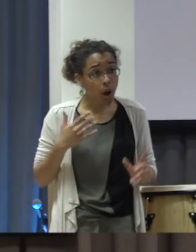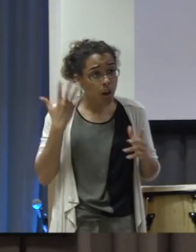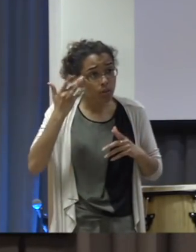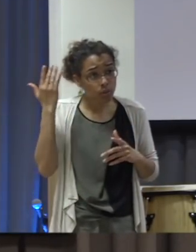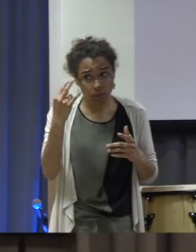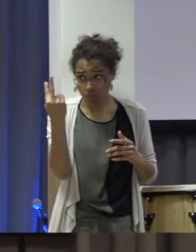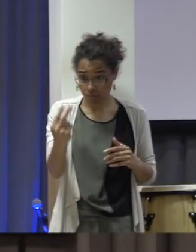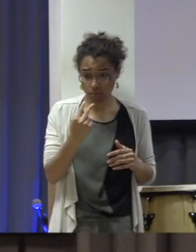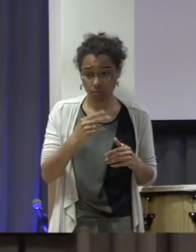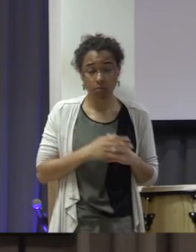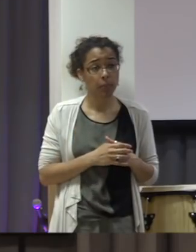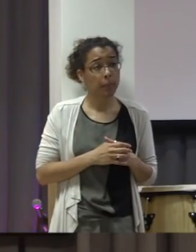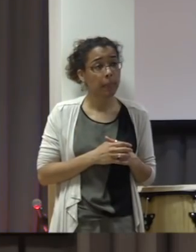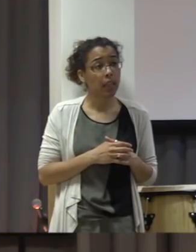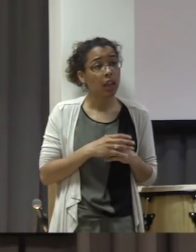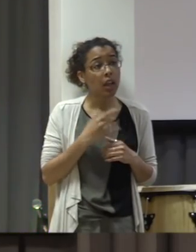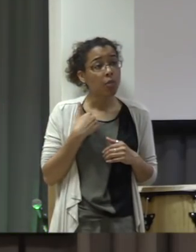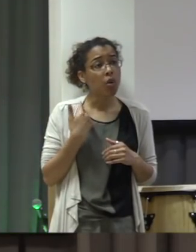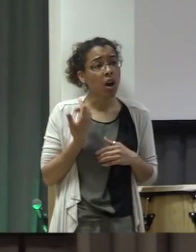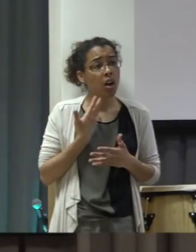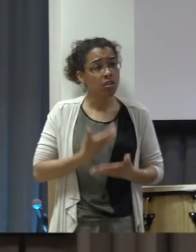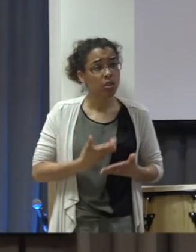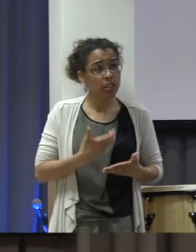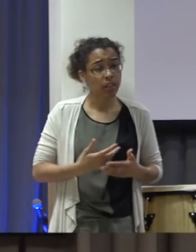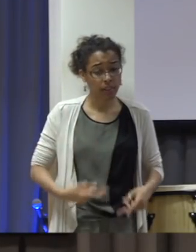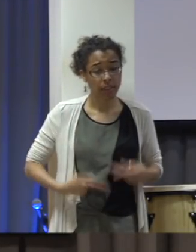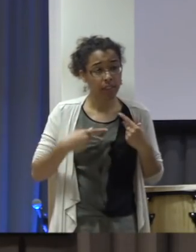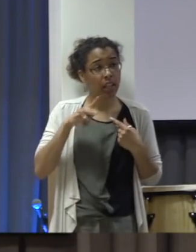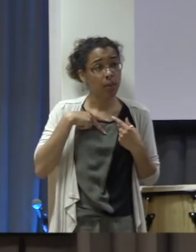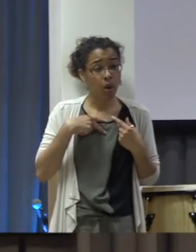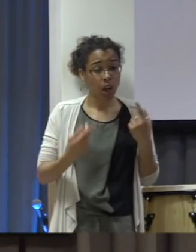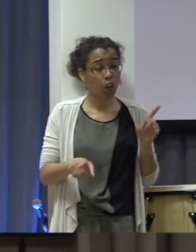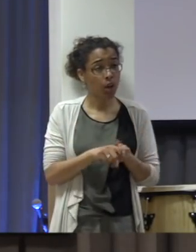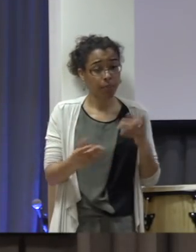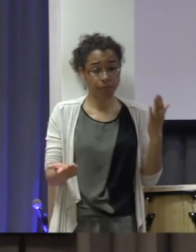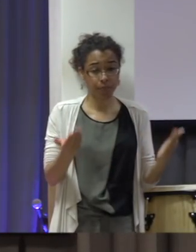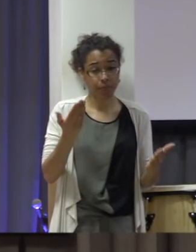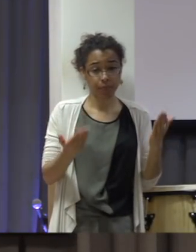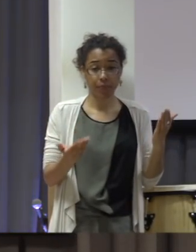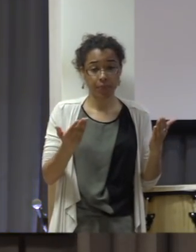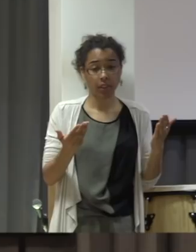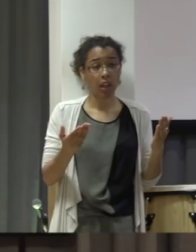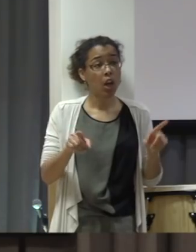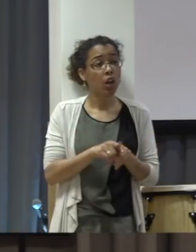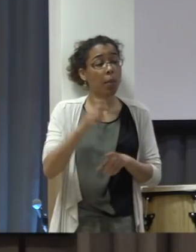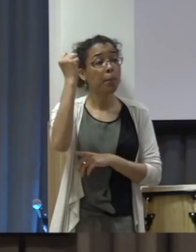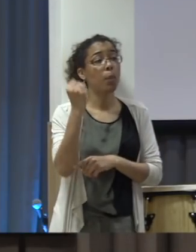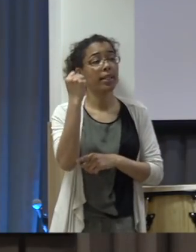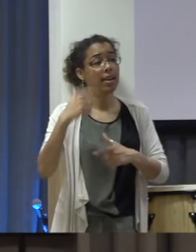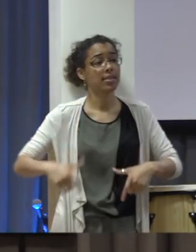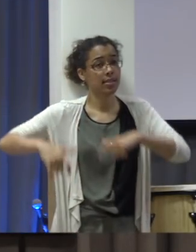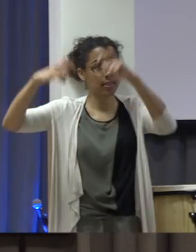soucis? Qui peut supporter ce que je fais supporter? Ma vie est équivalente au tour